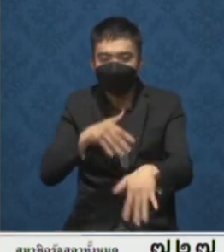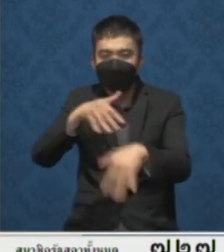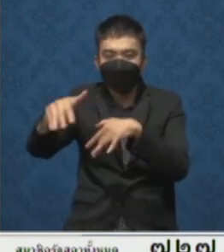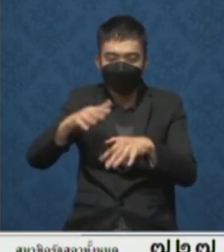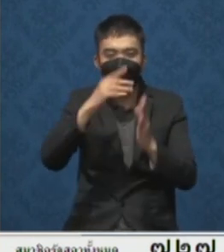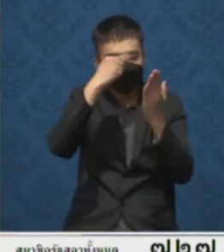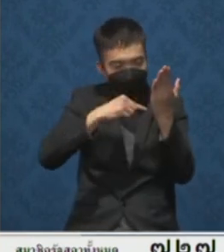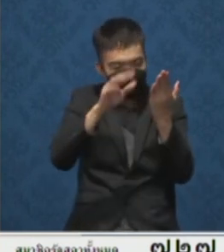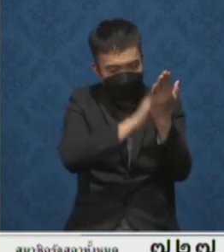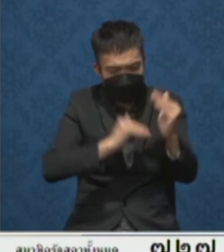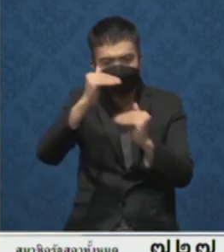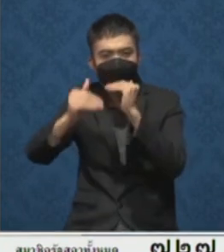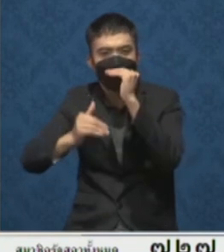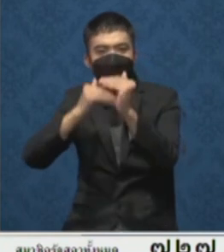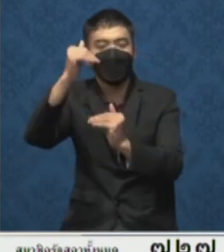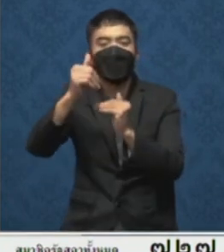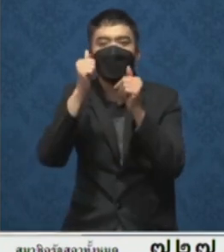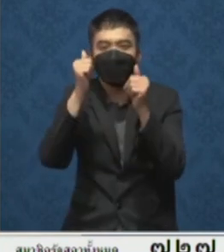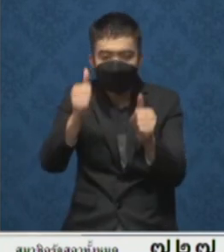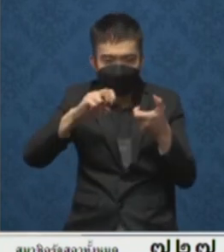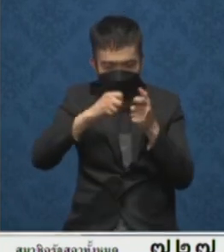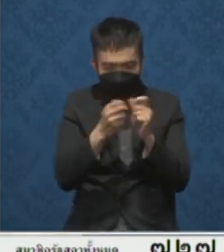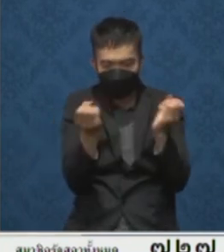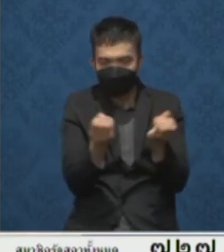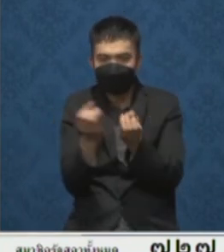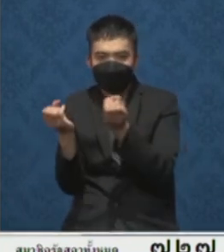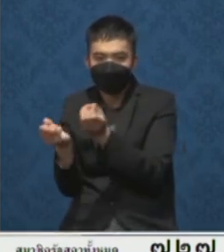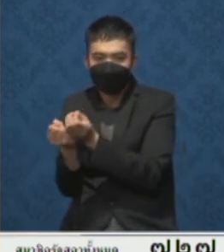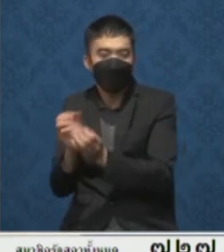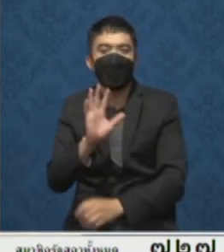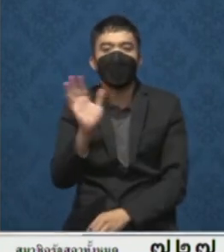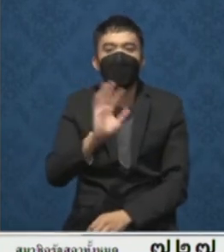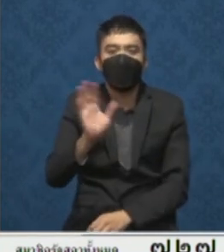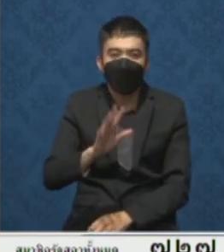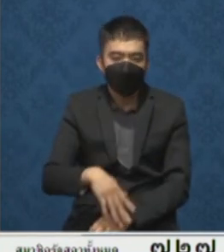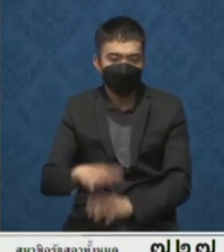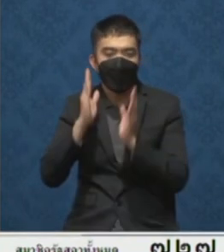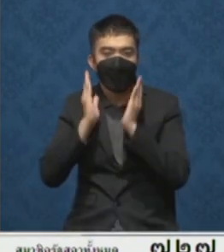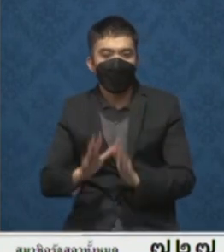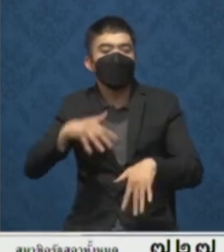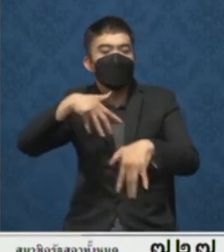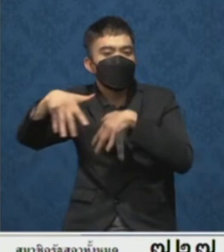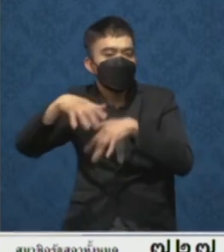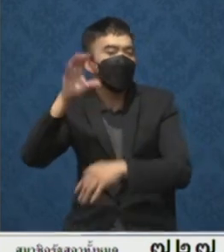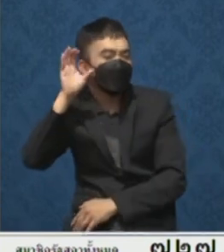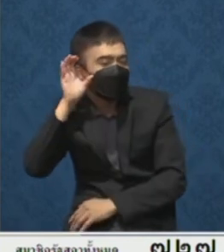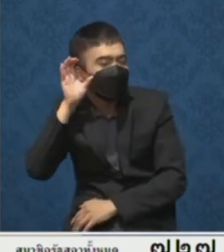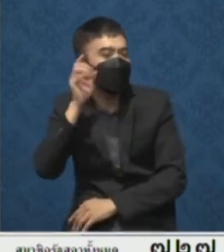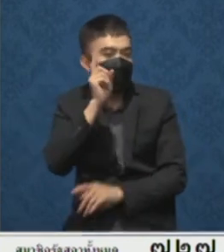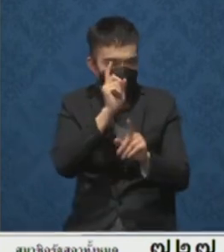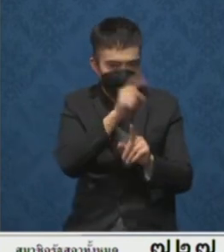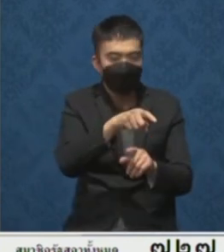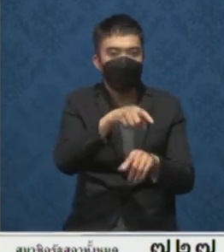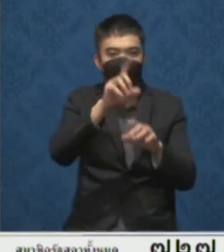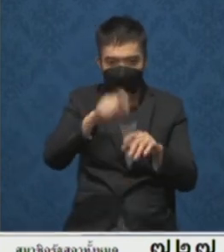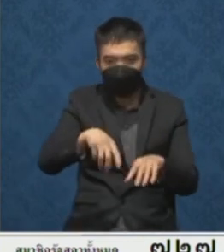านเมืองเดินหน้าต่อไปได้และไม่เกิดวิกฤตทางการเมืองไม่เกิดวิกฤตความเชื่อมั่นต่อระบบรัฐสภาให้ลงมติรับห